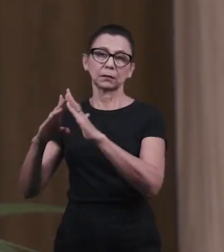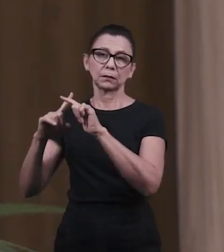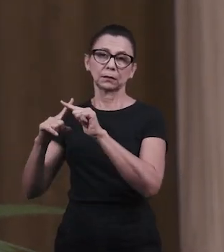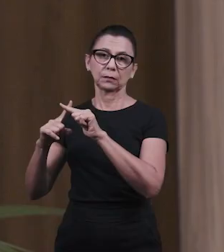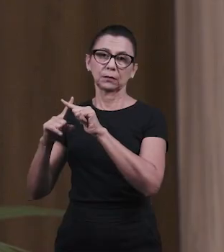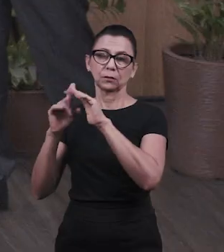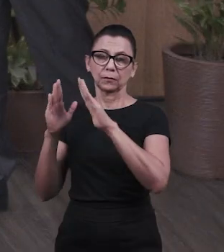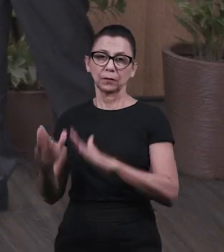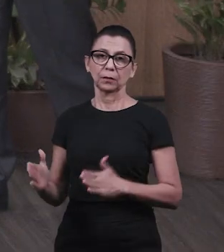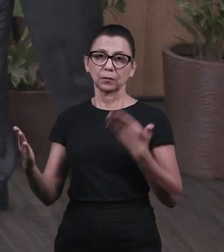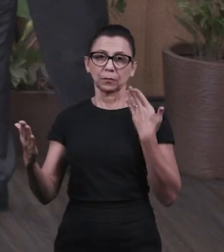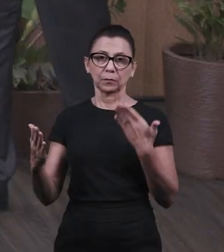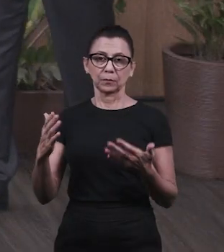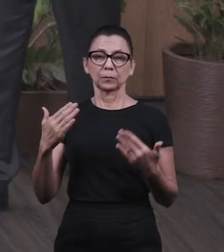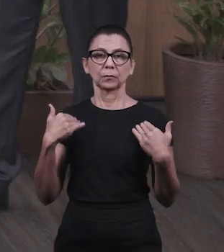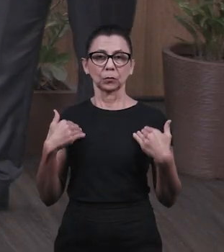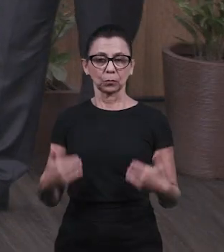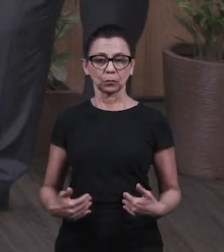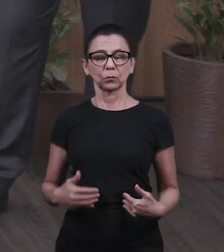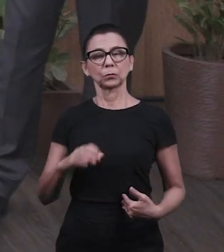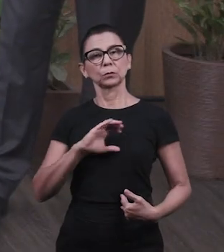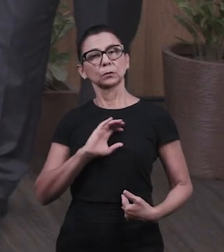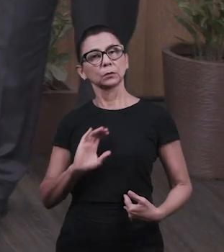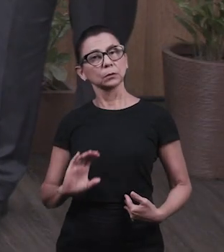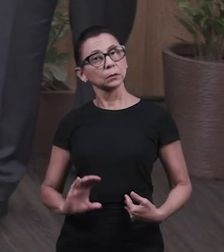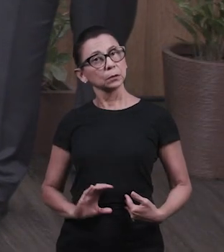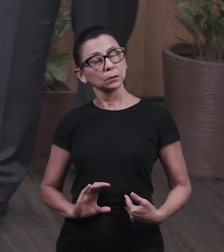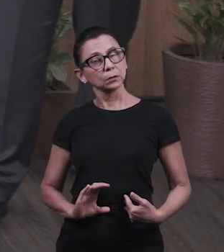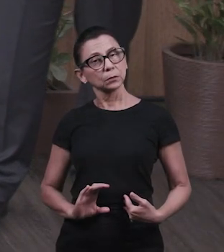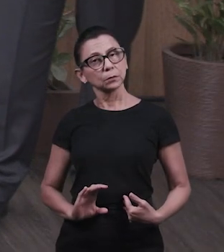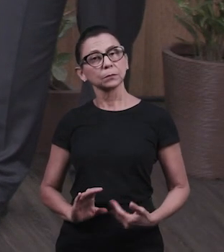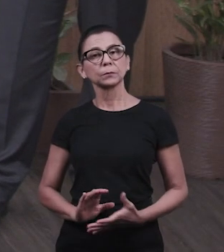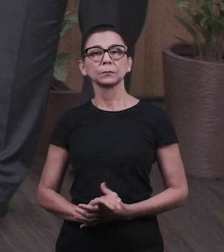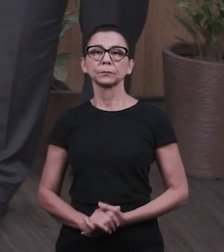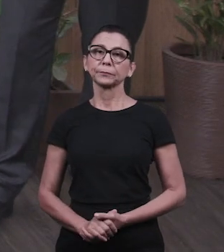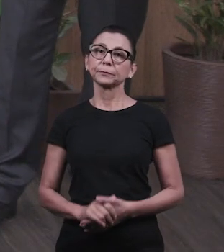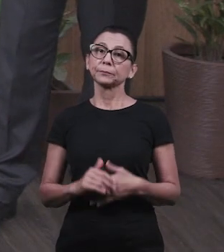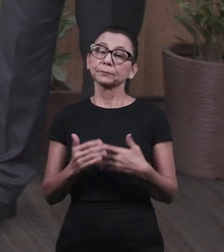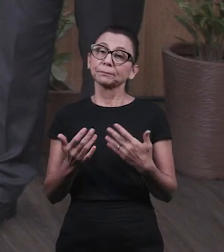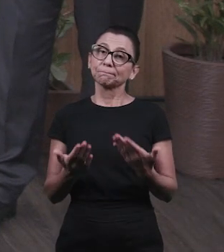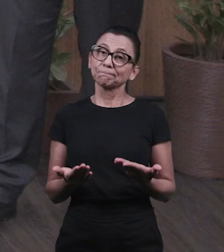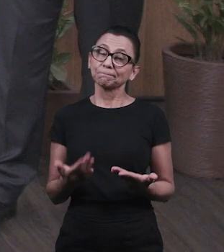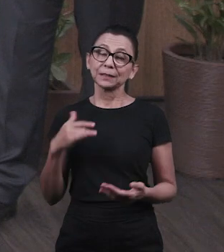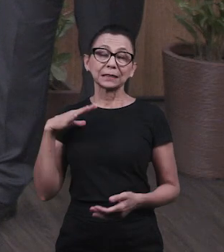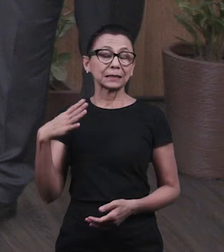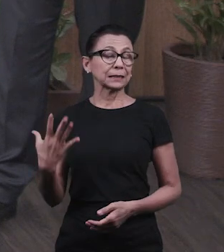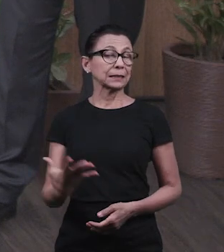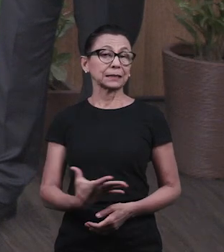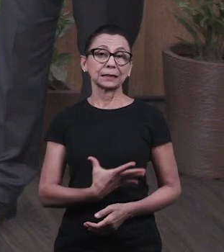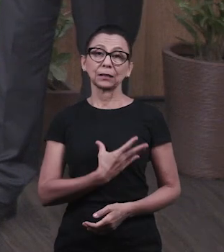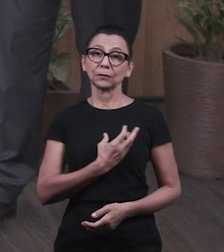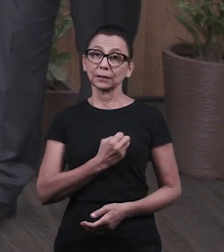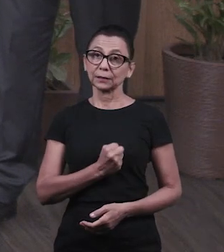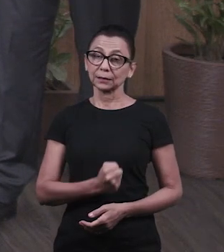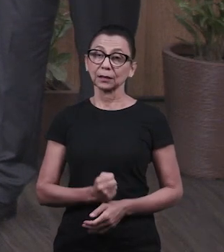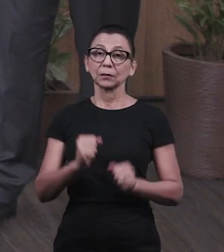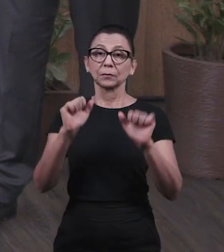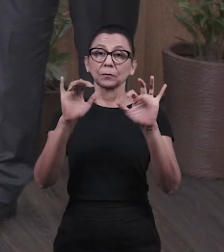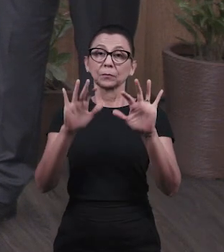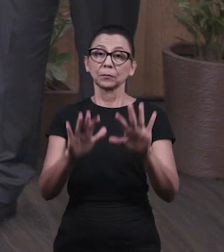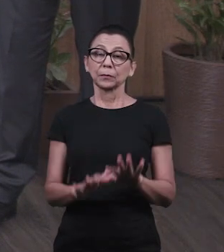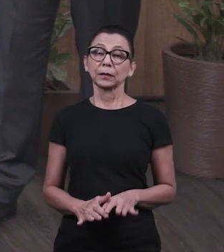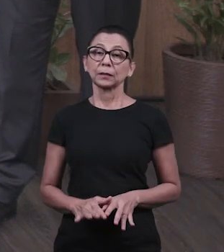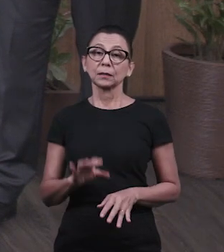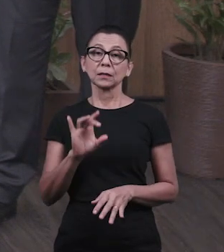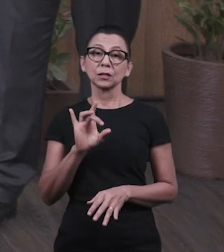церкви. Посему, возлюбленные, спасение и благословение уготовлено лишь для тех, если